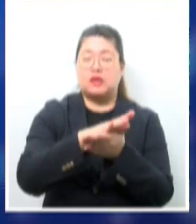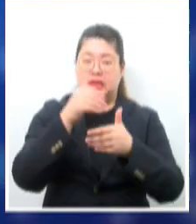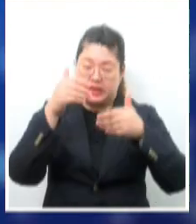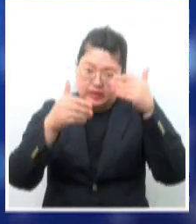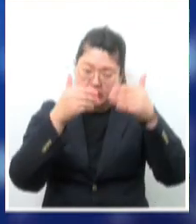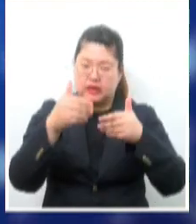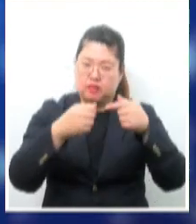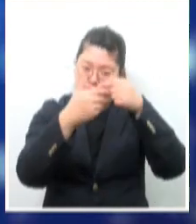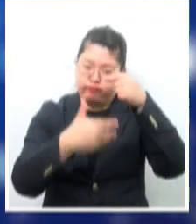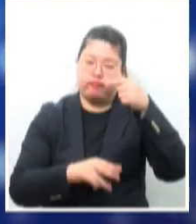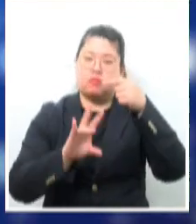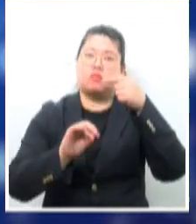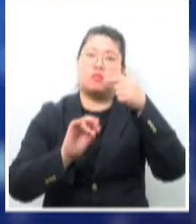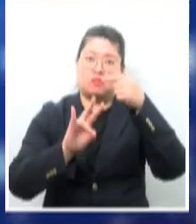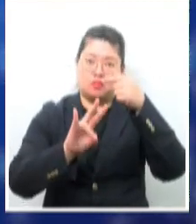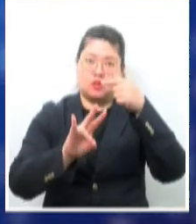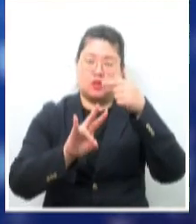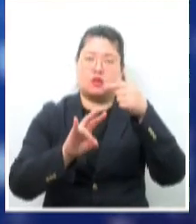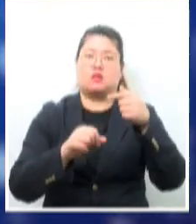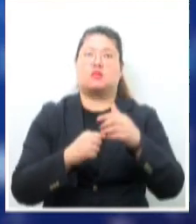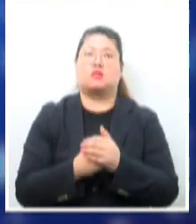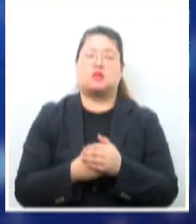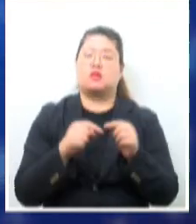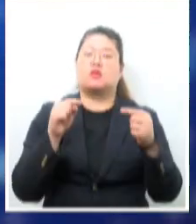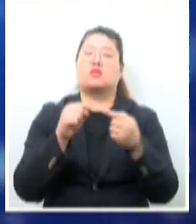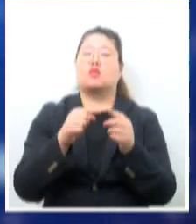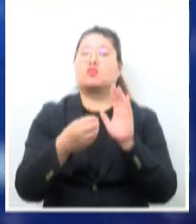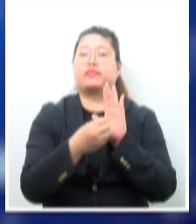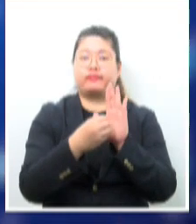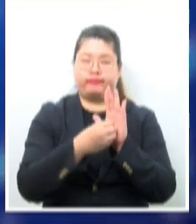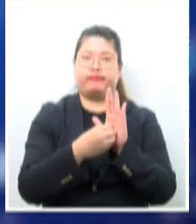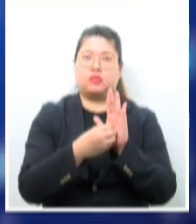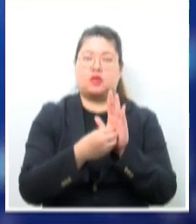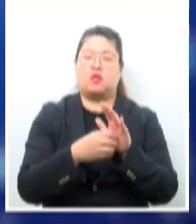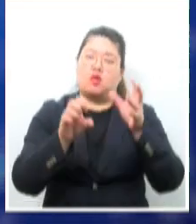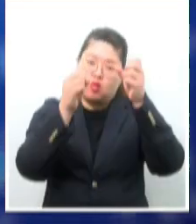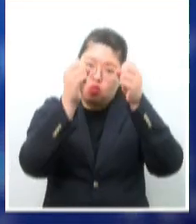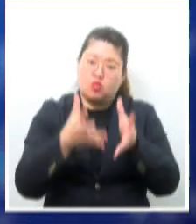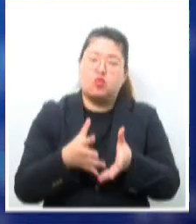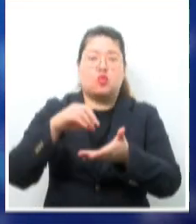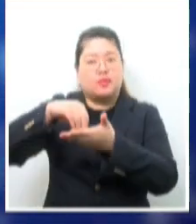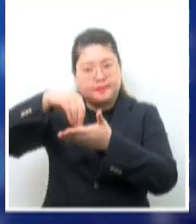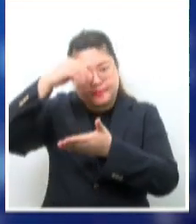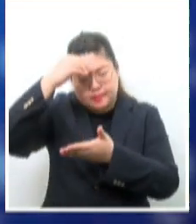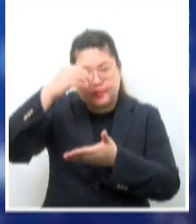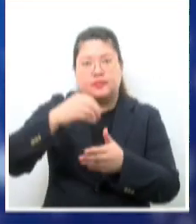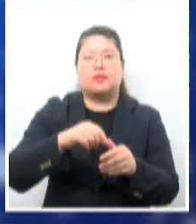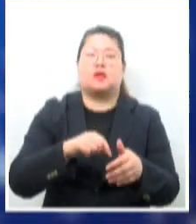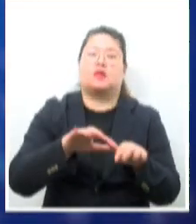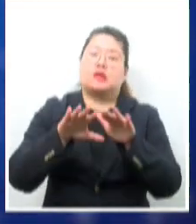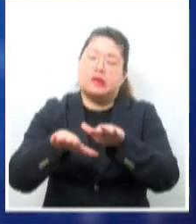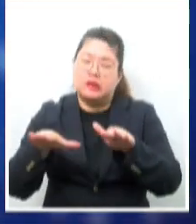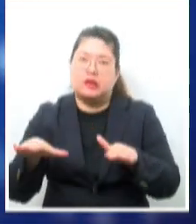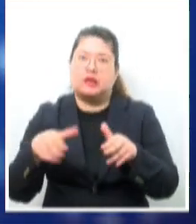มค่ะมีทั้งหมด77โรงเรียนจาก100โรงเรียนสังกัดกทม.นะคะคุณครูแล้วก็นักเรียนค่ะก็ได้ทำกิจกรรมร่ว